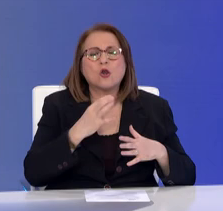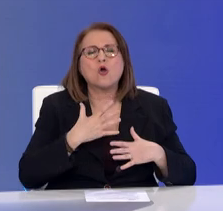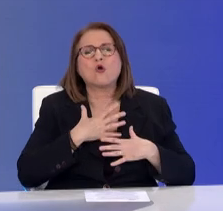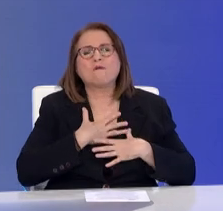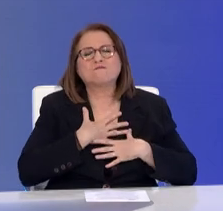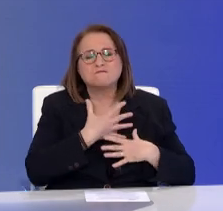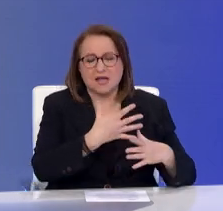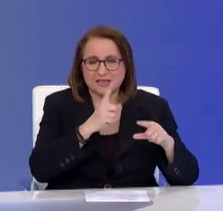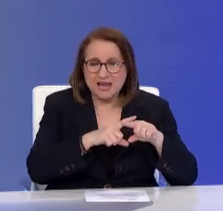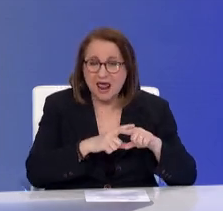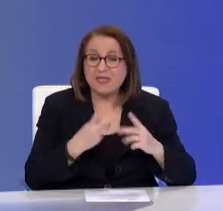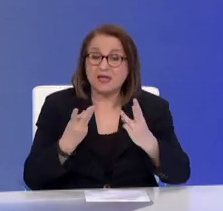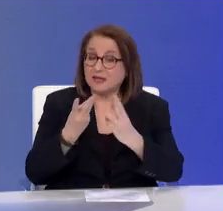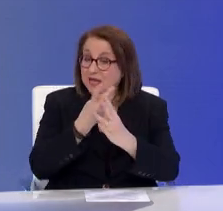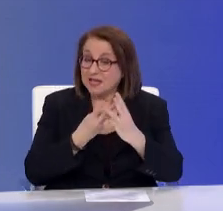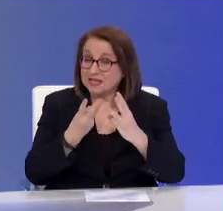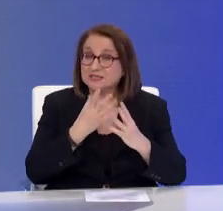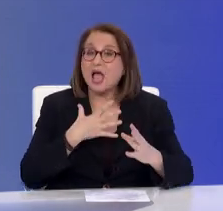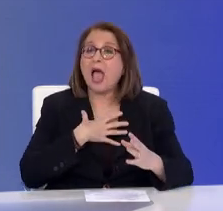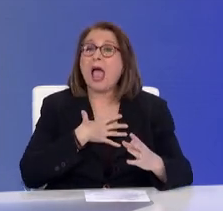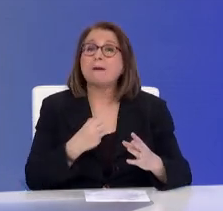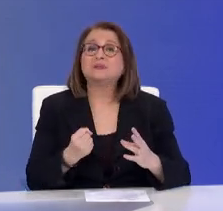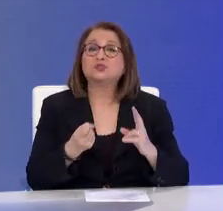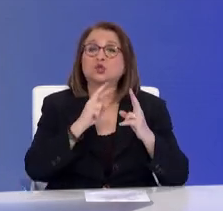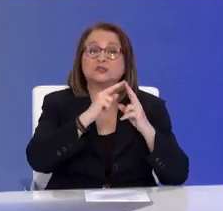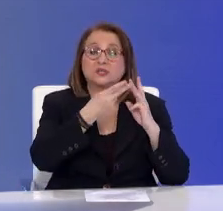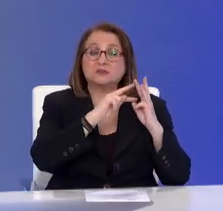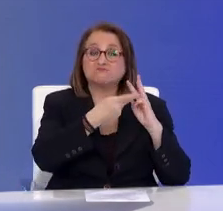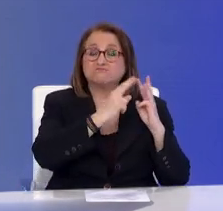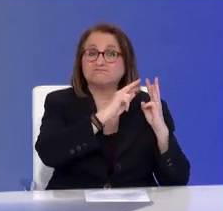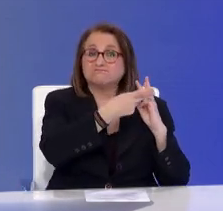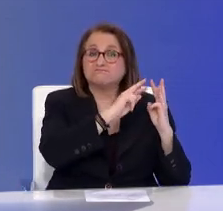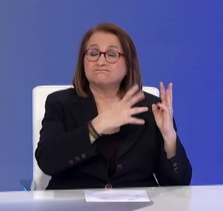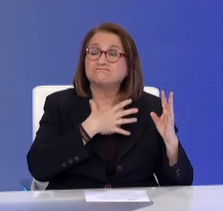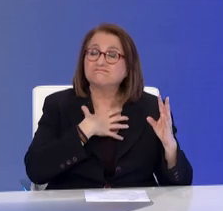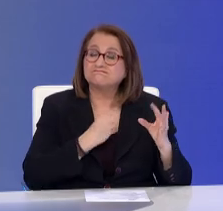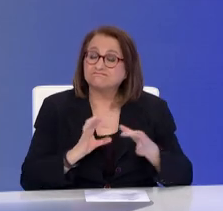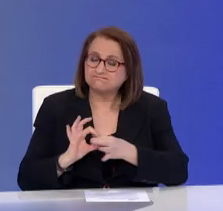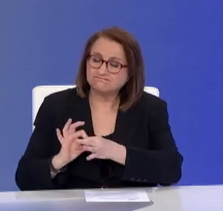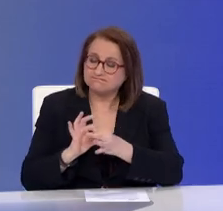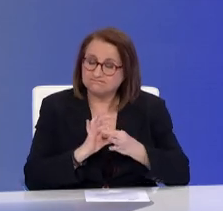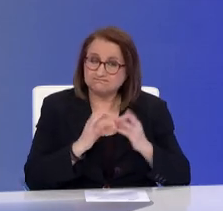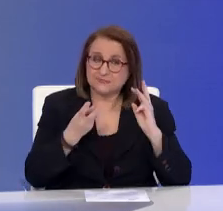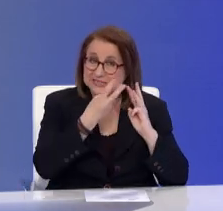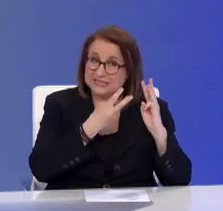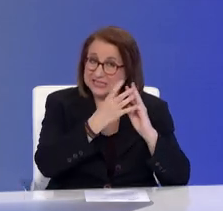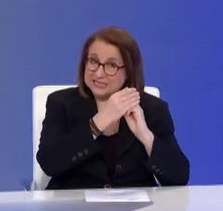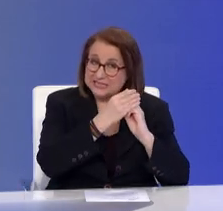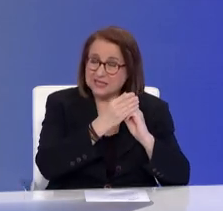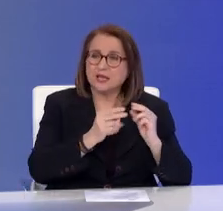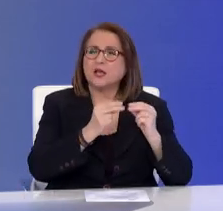εμπιστοσύνη. Οι προσωπικές τους σχέσεις τους βοήθησαν να αντιμετωπίσουν από κοινού